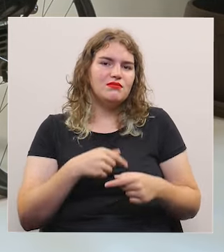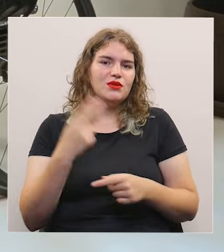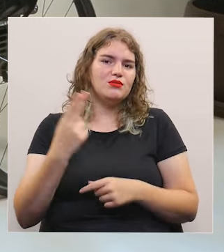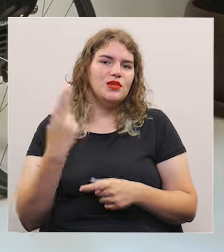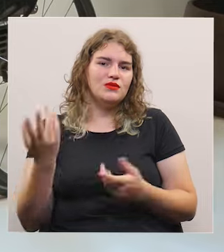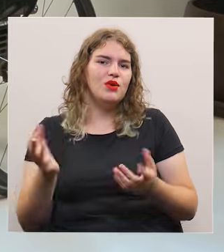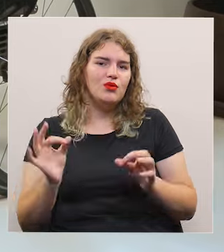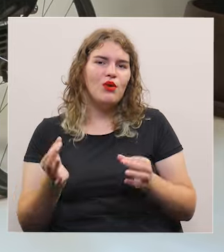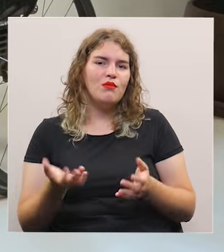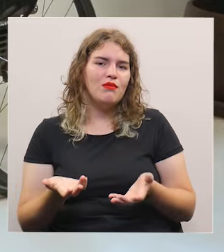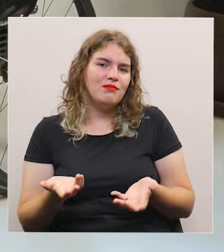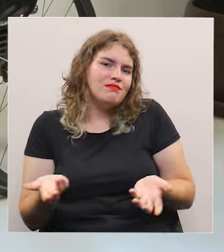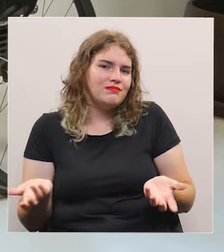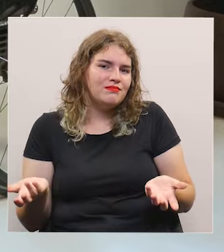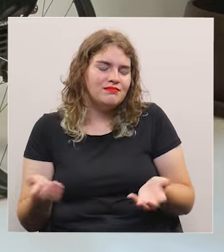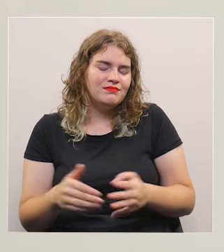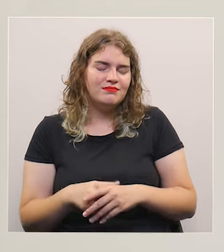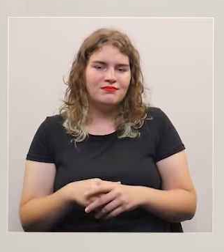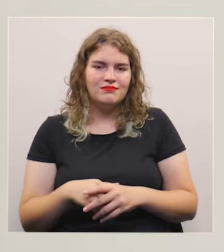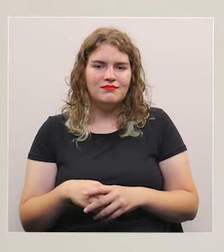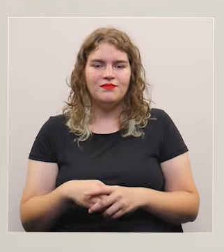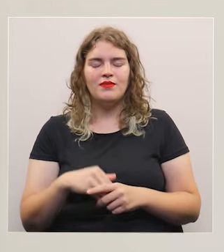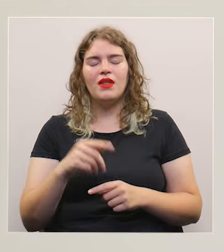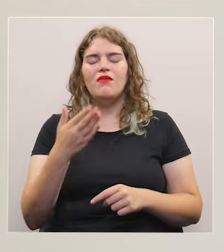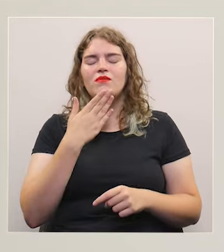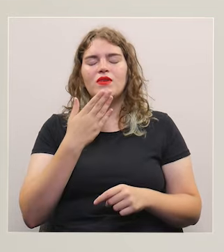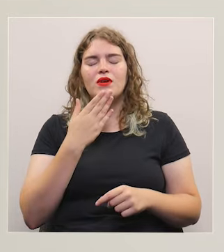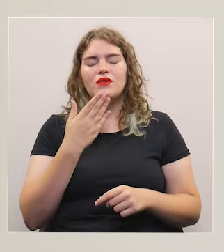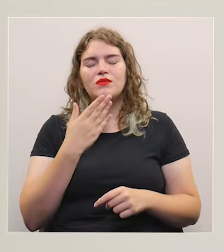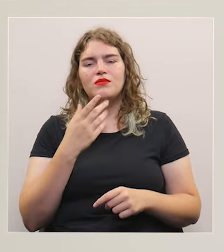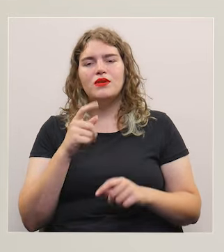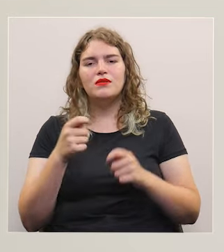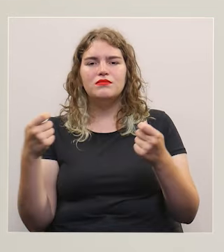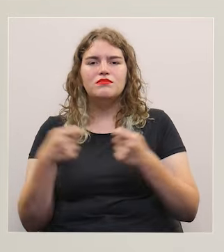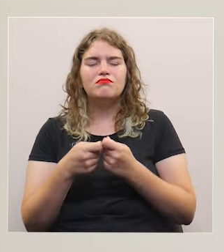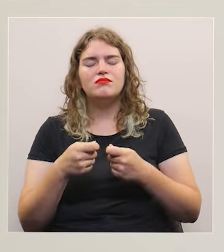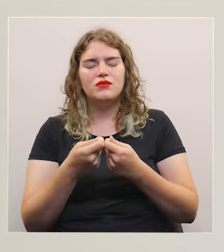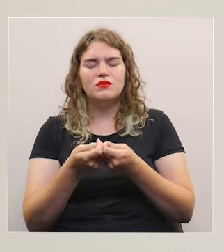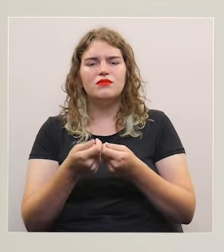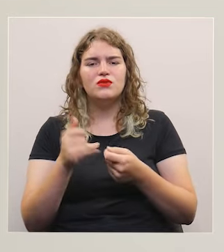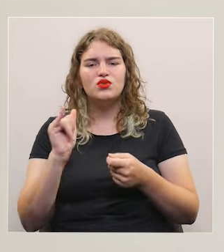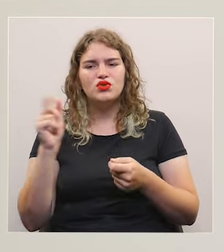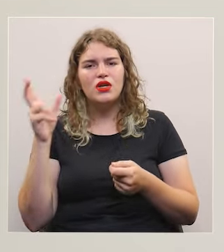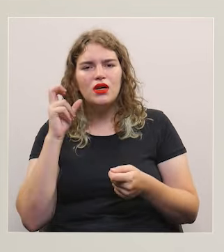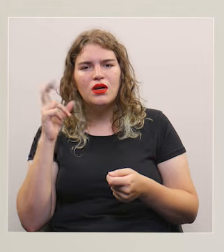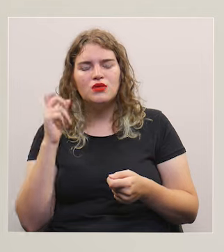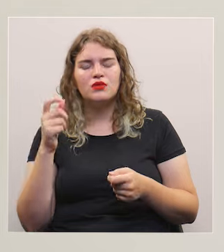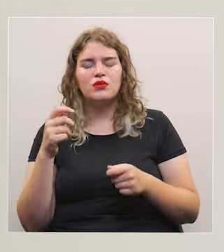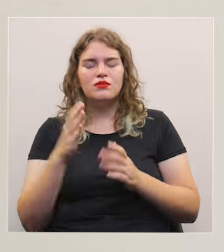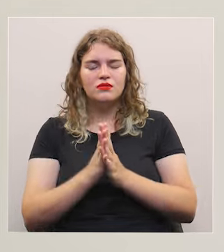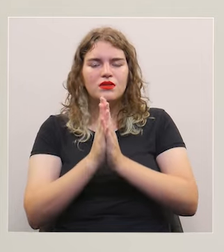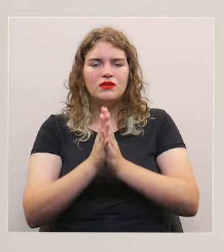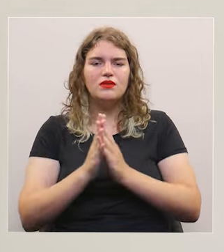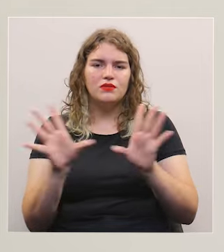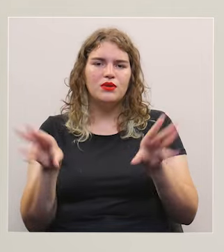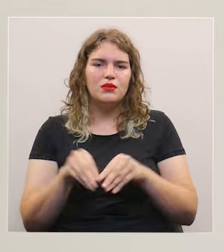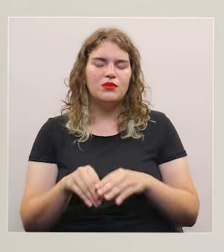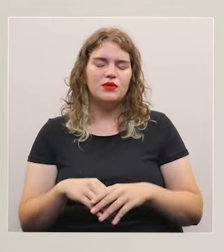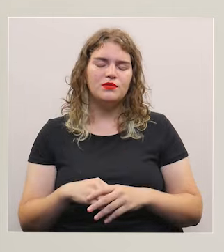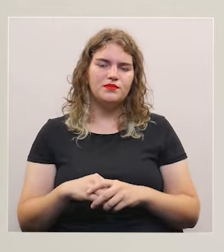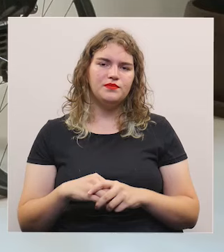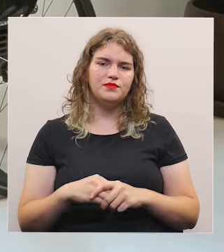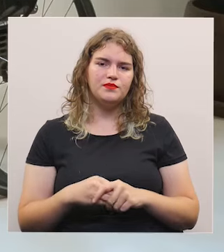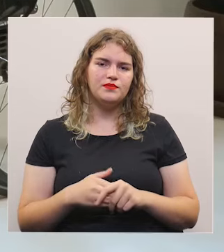Dumnezeu. Așa da. Deci mi-aș dori să se unească împreună cu noi în rugăciune cei care urmăresc emisiunea. Vă rog,